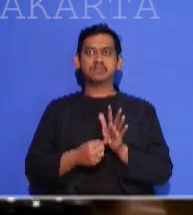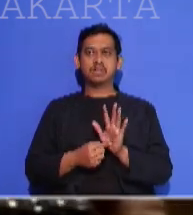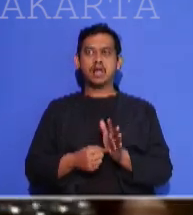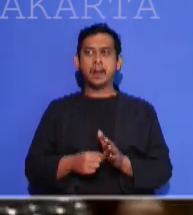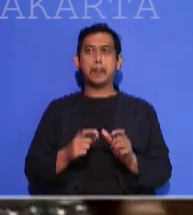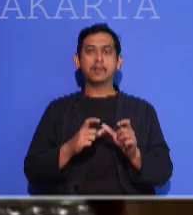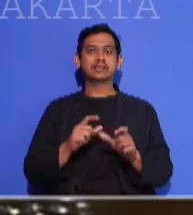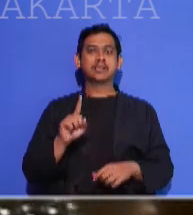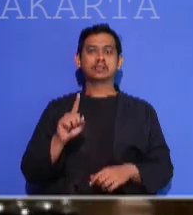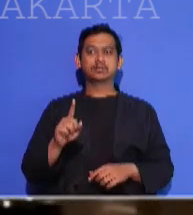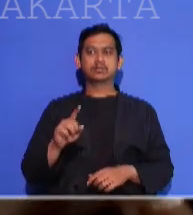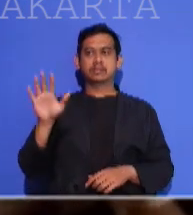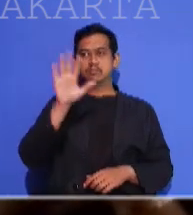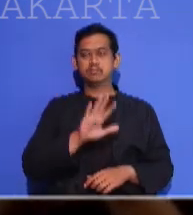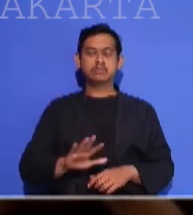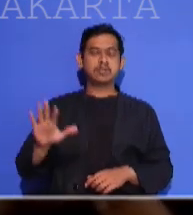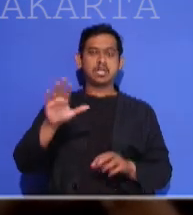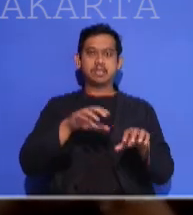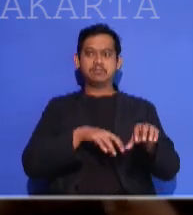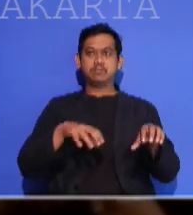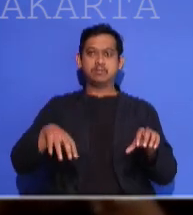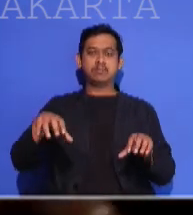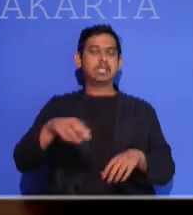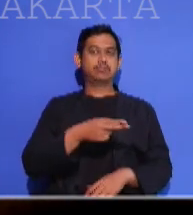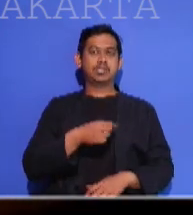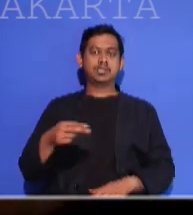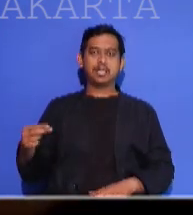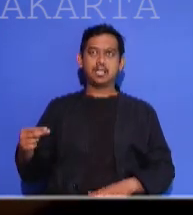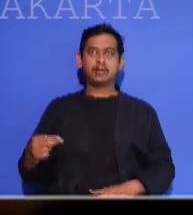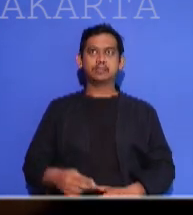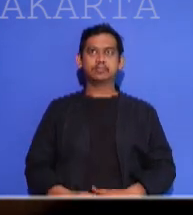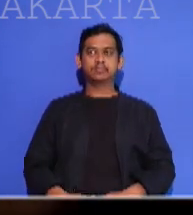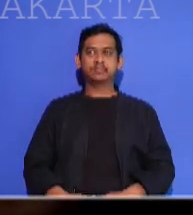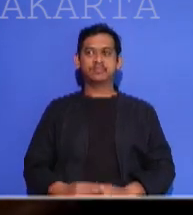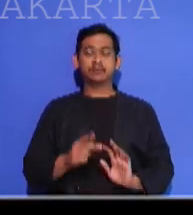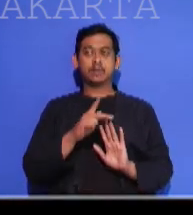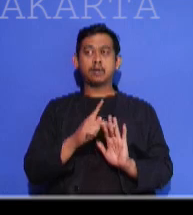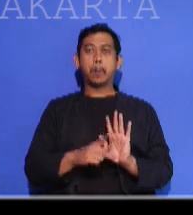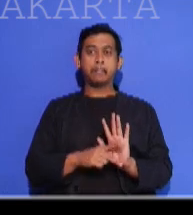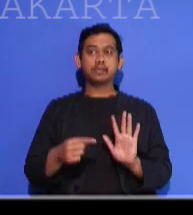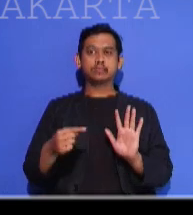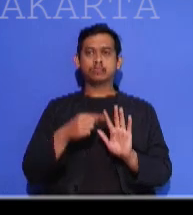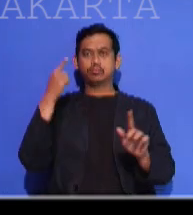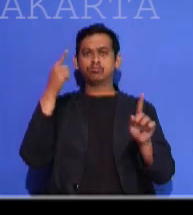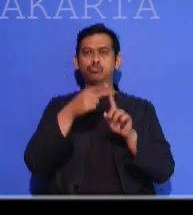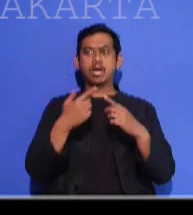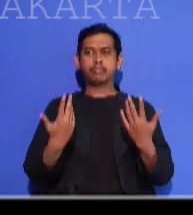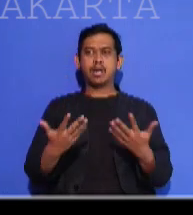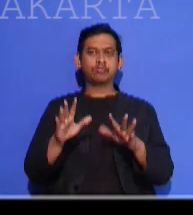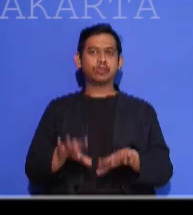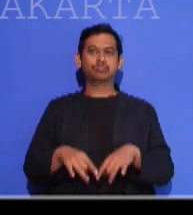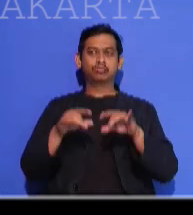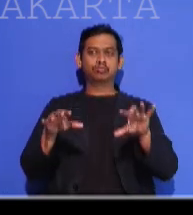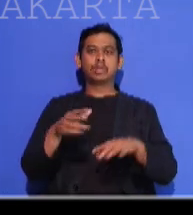Australia di seluruh kawasan program ini diharapkan menjadi transformasi dalam memperdalam hubungan Australia